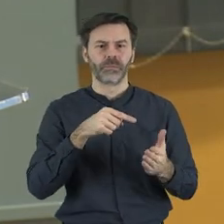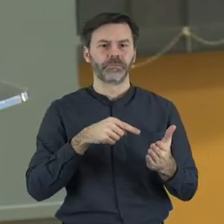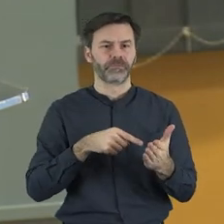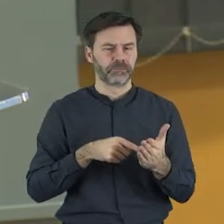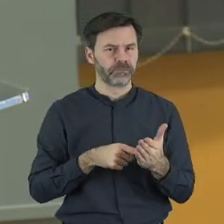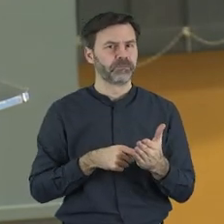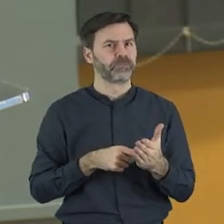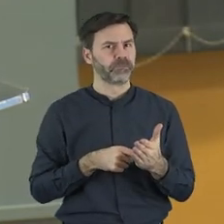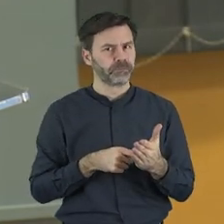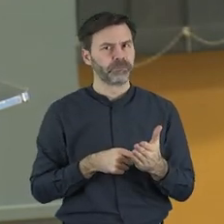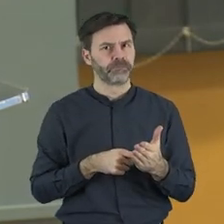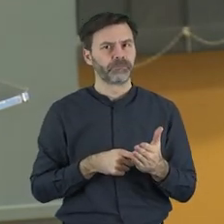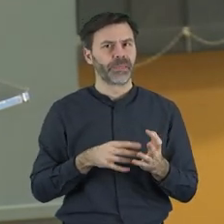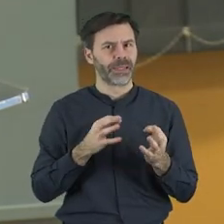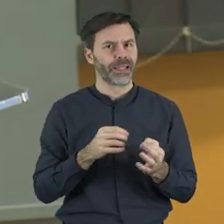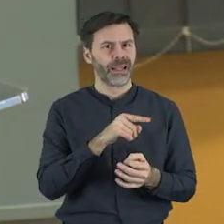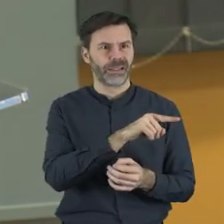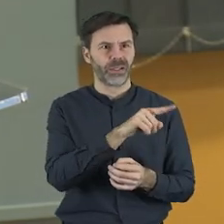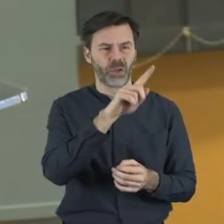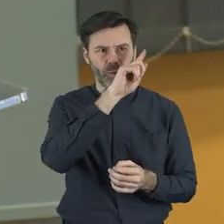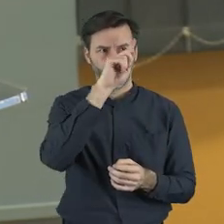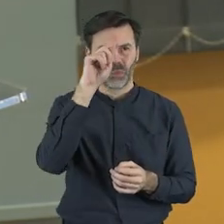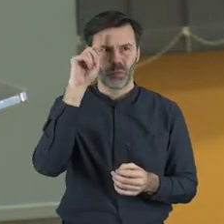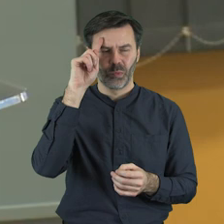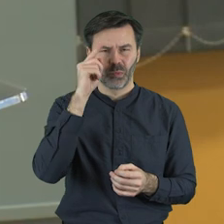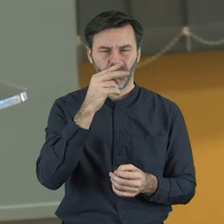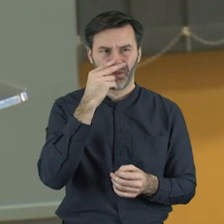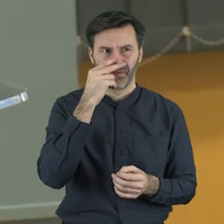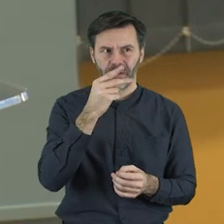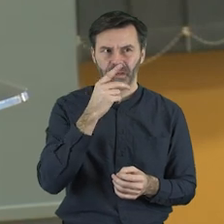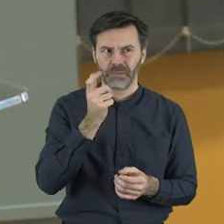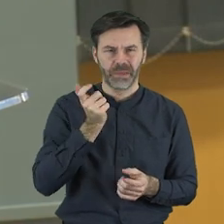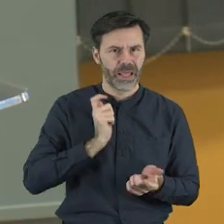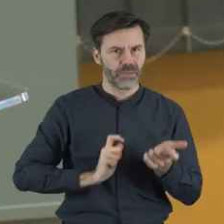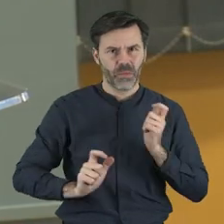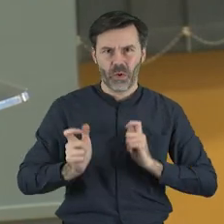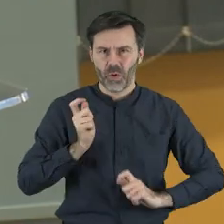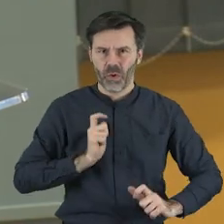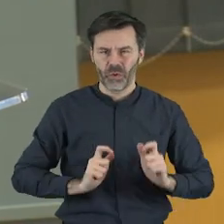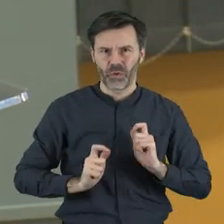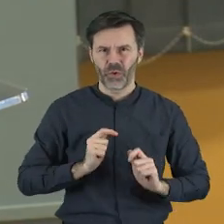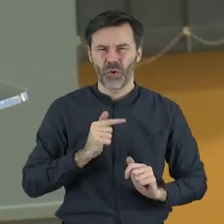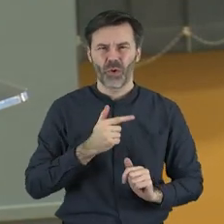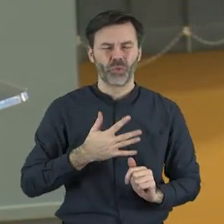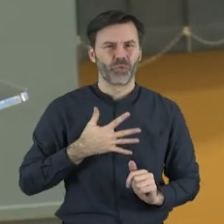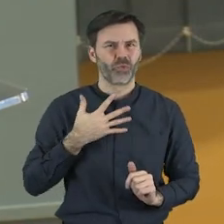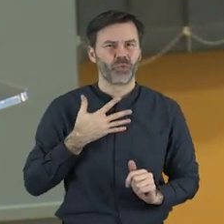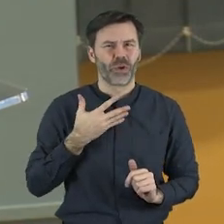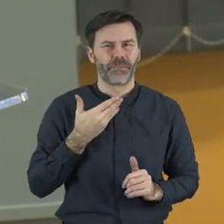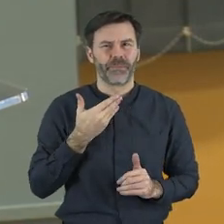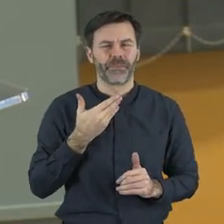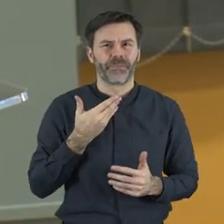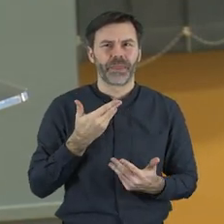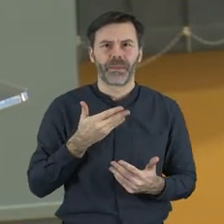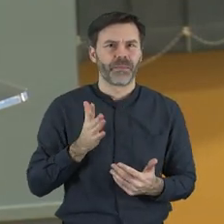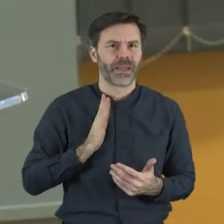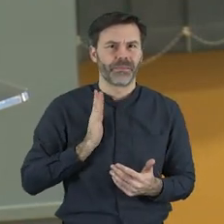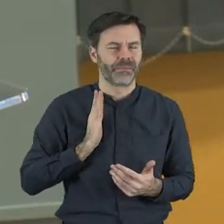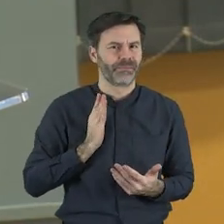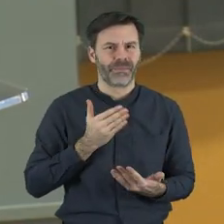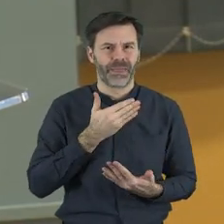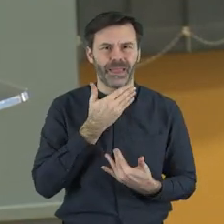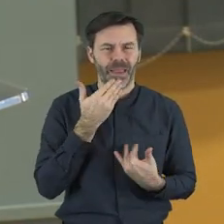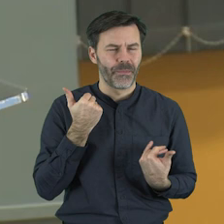silnie zaniepokoiła. Nie czują się bezpiecznie, jeśli chodzi o ochronę swojego zdrowia, o